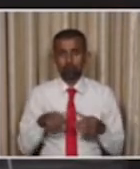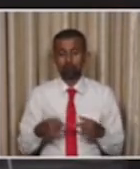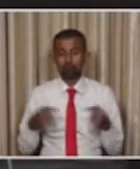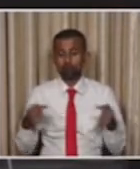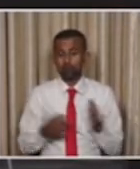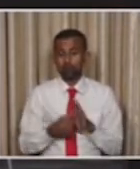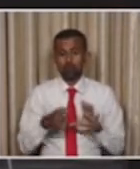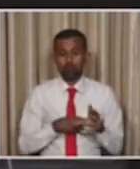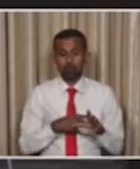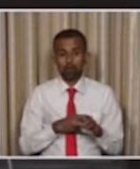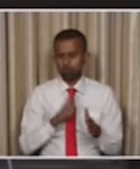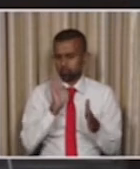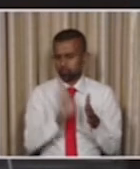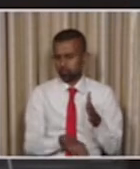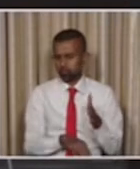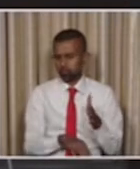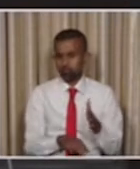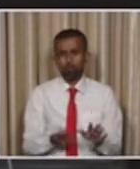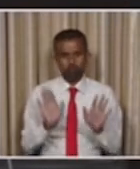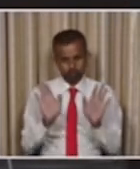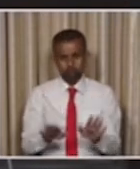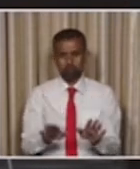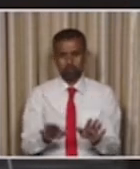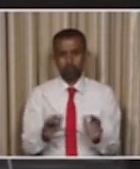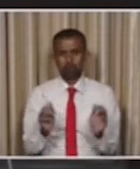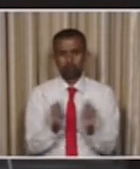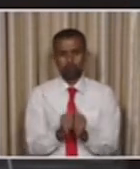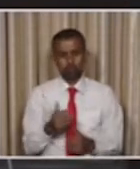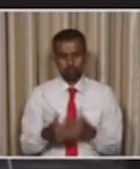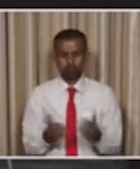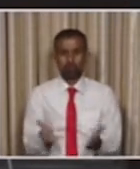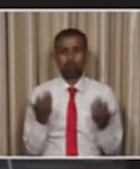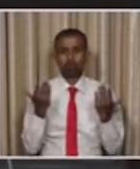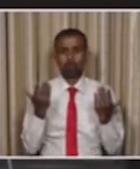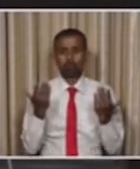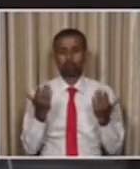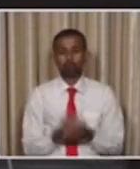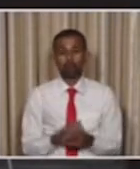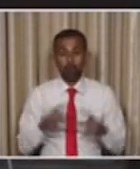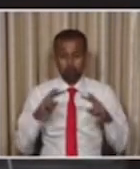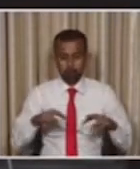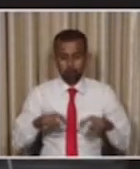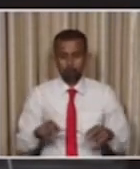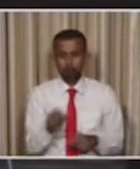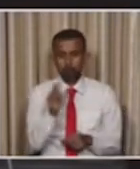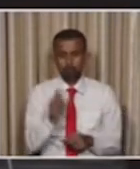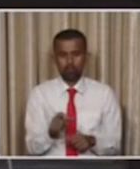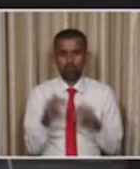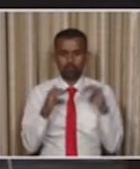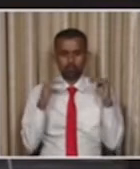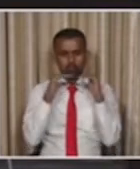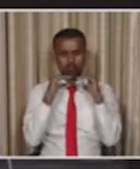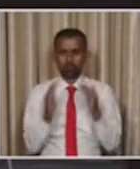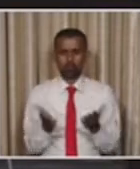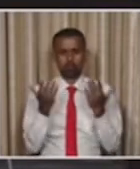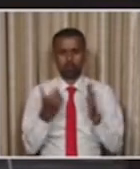කිරීම අපි හෙලා දකිනවා. ඔබතුමා උතර ඉන්න ඉඳලා මේ වැඩ කටයුතු කරන්න ඒ පරීක්ෂණය ඔබතුමා අපක්ෂපාතිව සිදු කරන්න